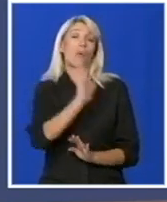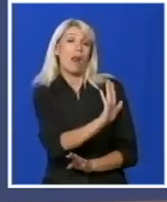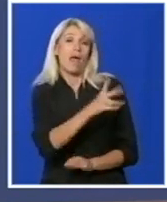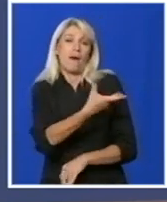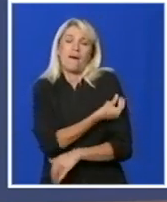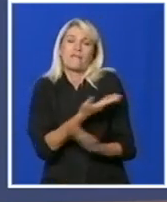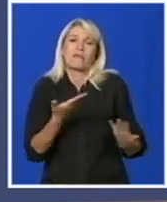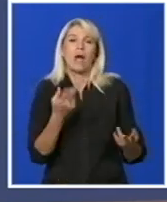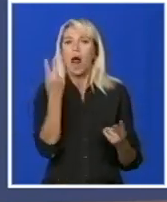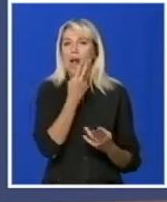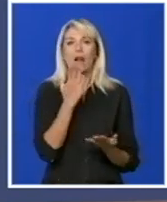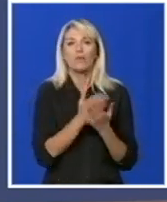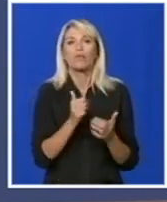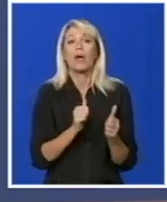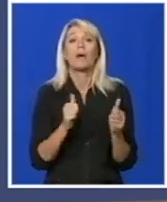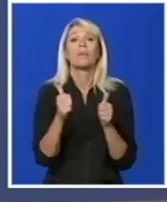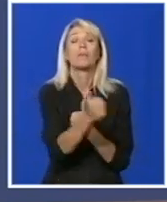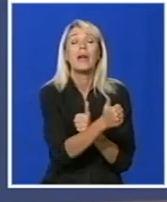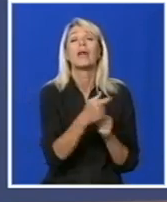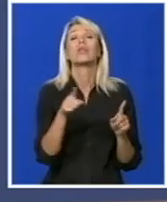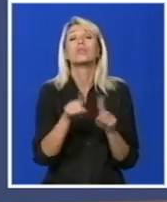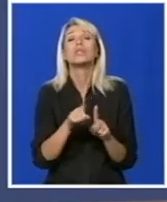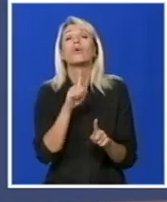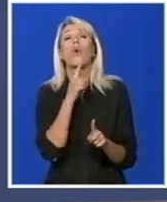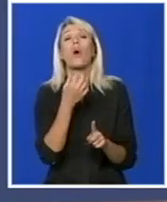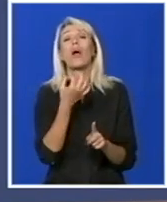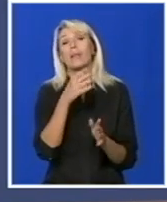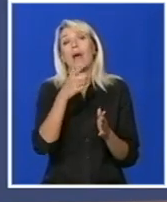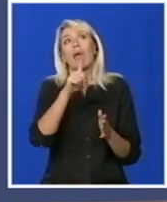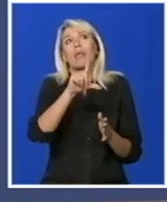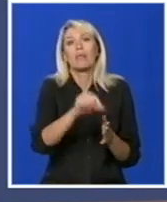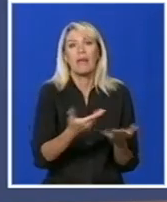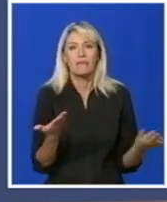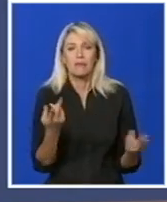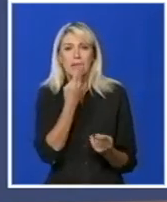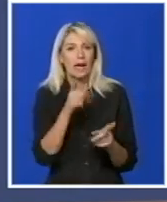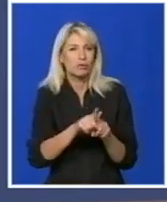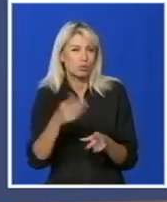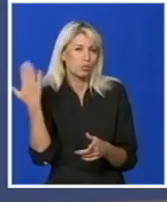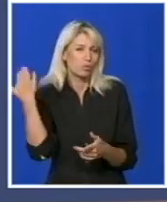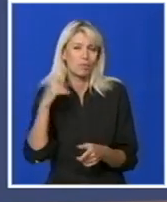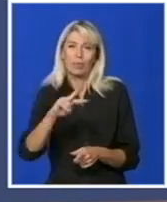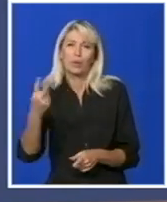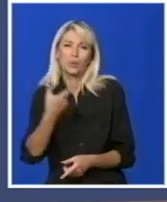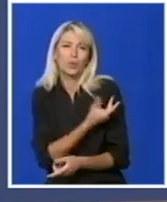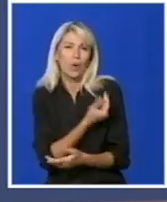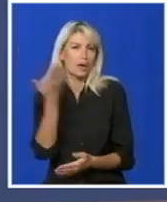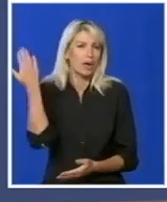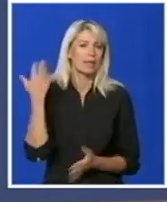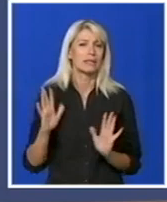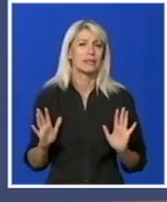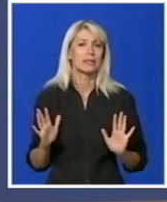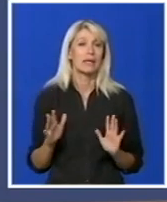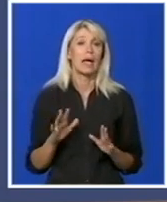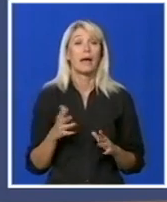će prednost imati i onaj ko bude najpovoljniji finansijski, kao što je to bilo u nekim drugim vakcinama. I da li možemo